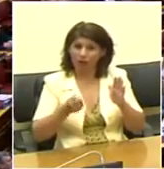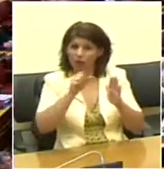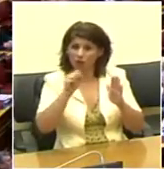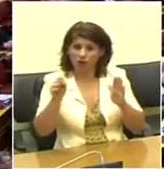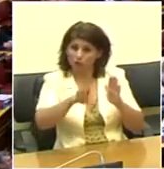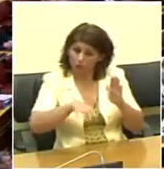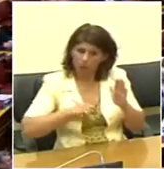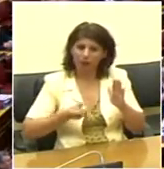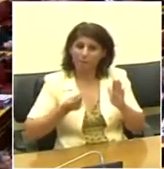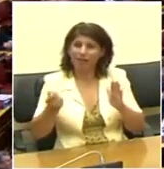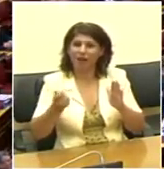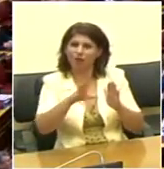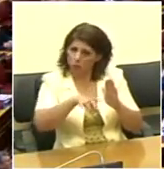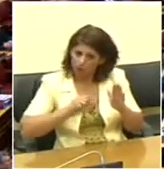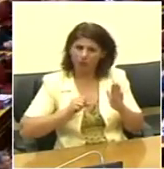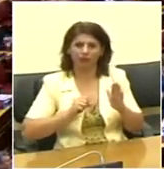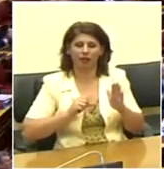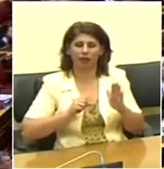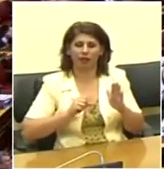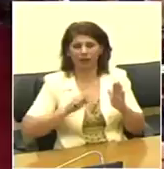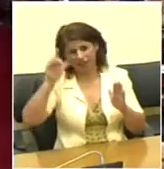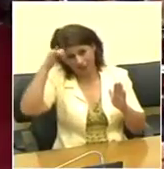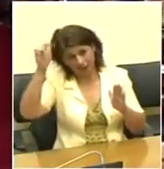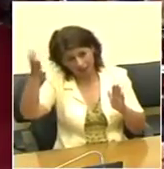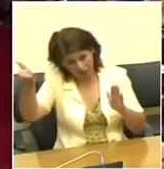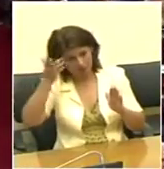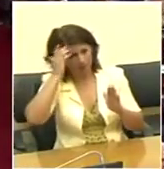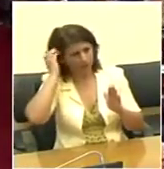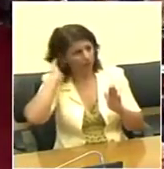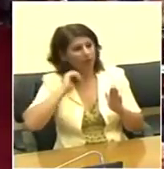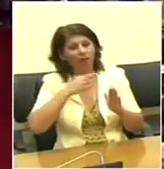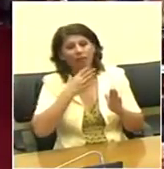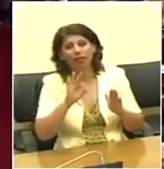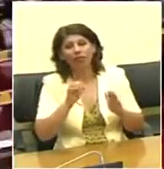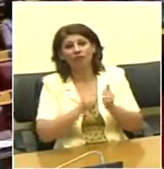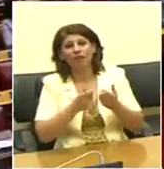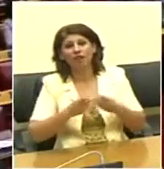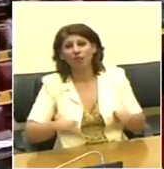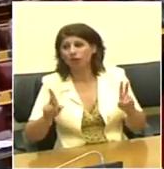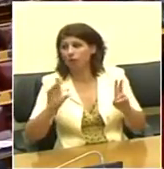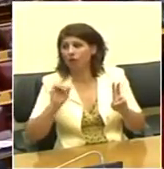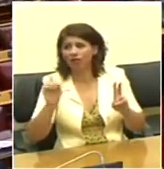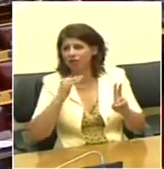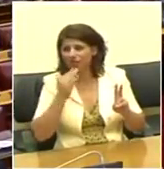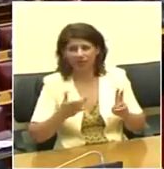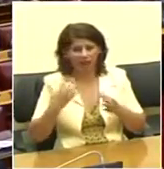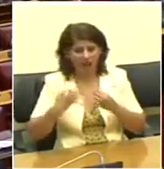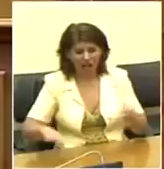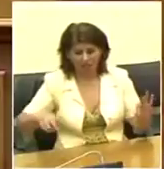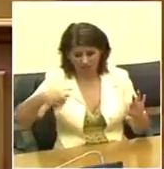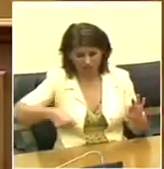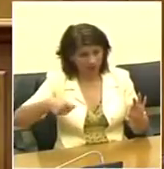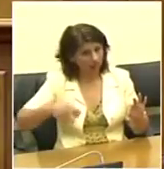τους μετανάστες. Άρα ο φιλελευθερισμός δεν μπορεί να είναι άδεια η τσάντα. Έχει